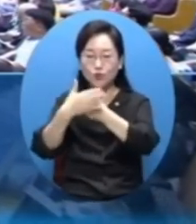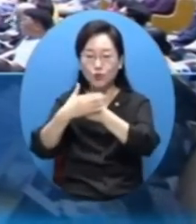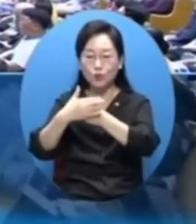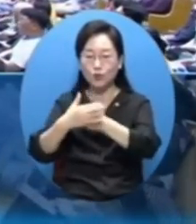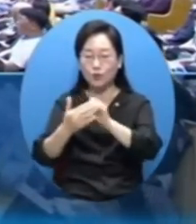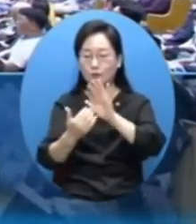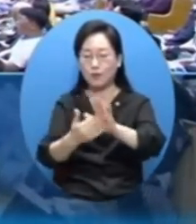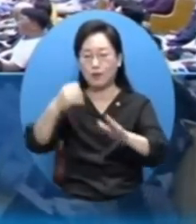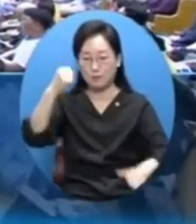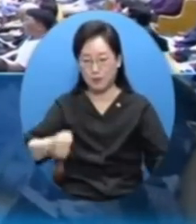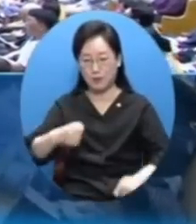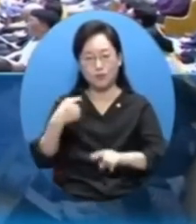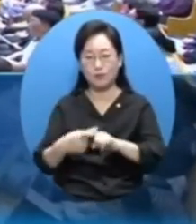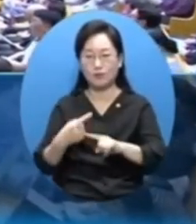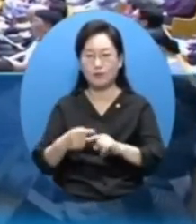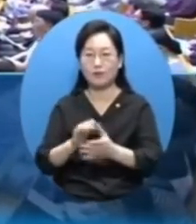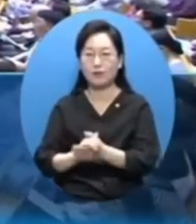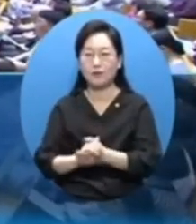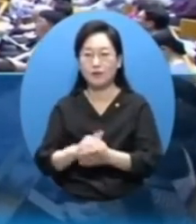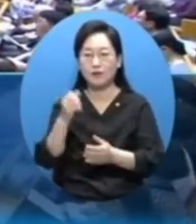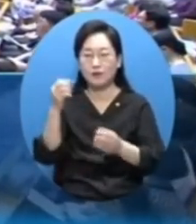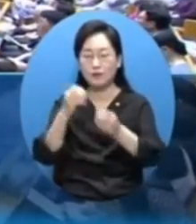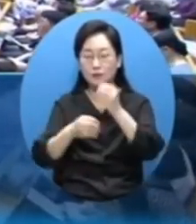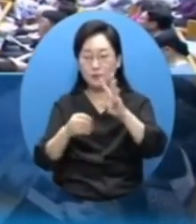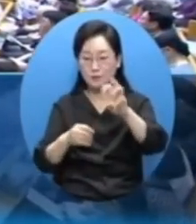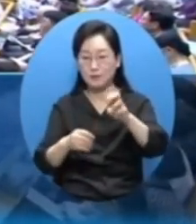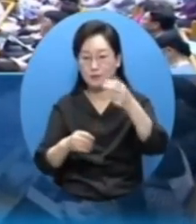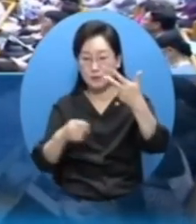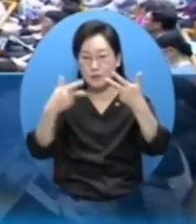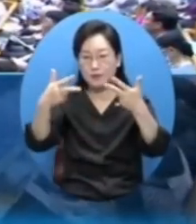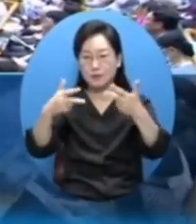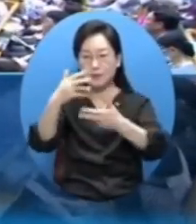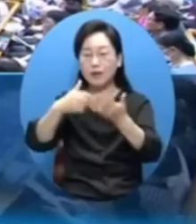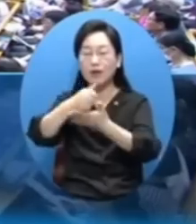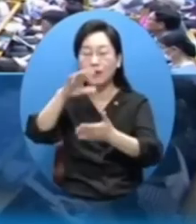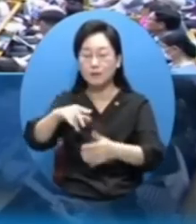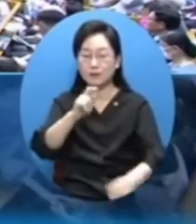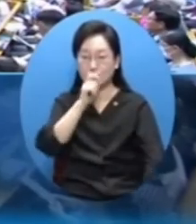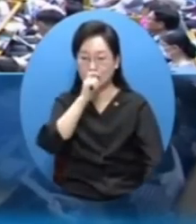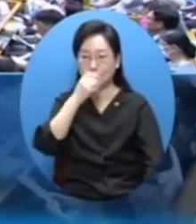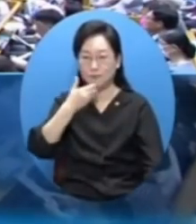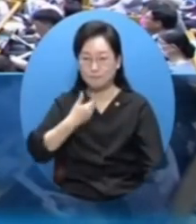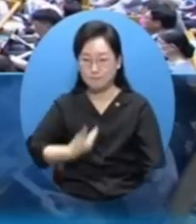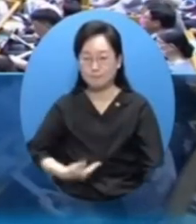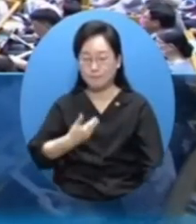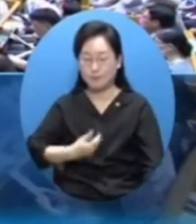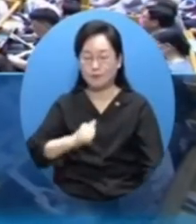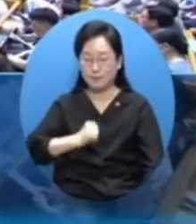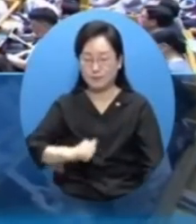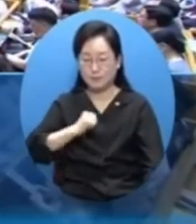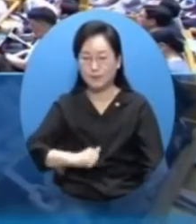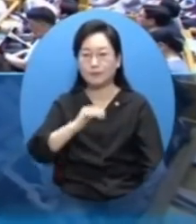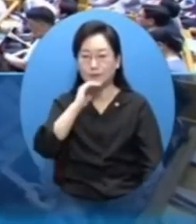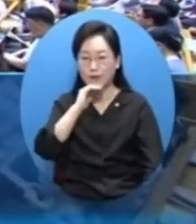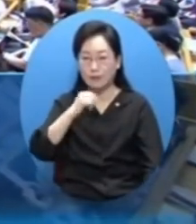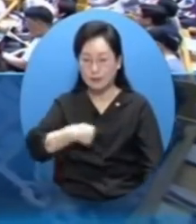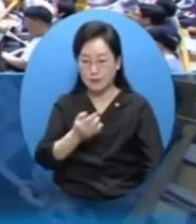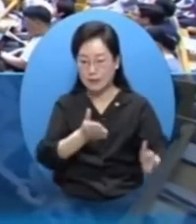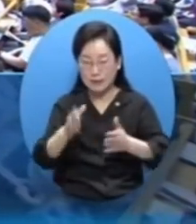방패시로다 시편 37편 7절입니다 야 옆에 잠잠하고 참고 기다리라 자기들이